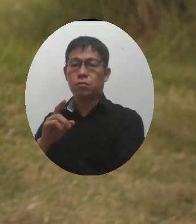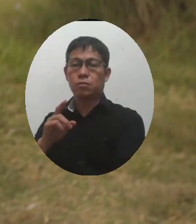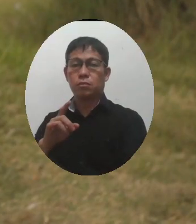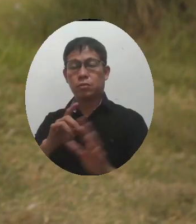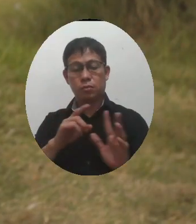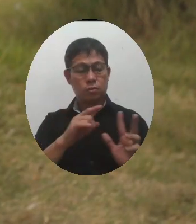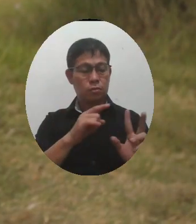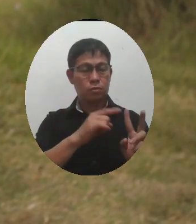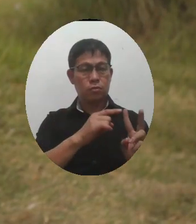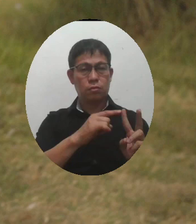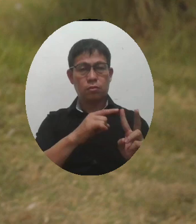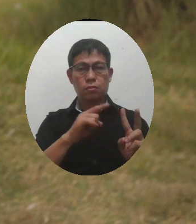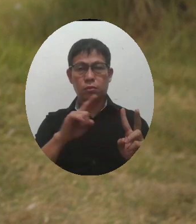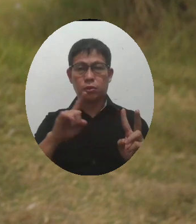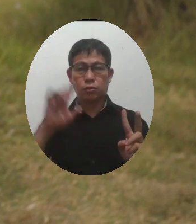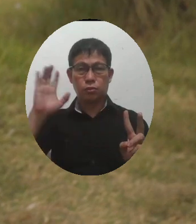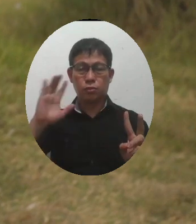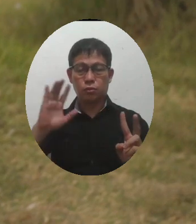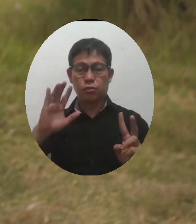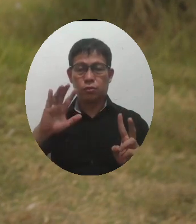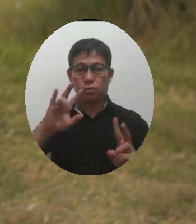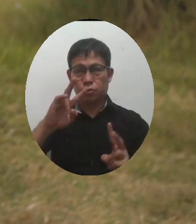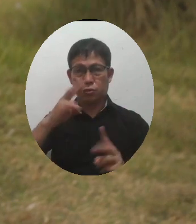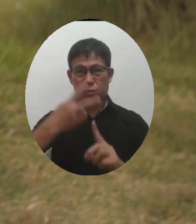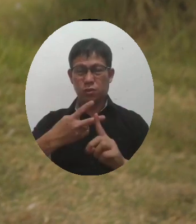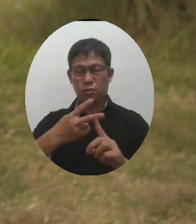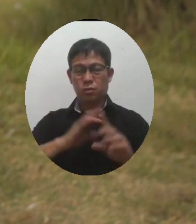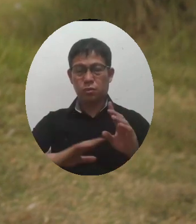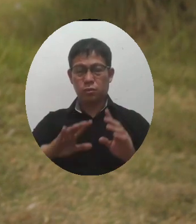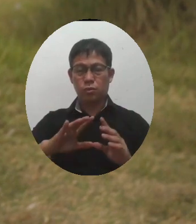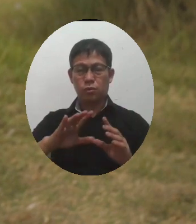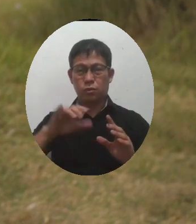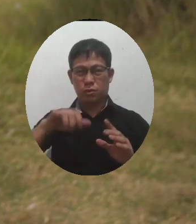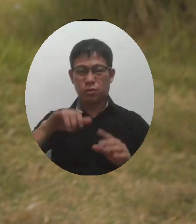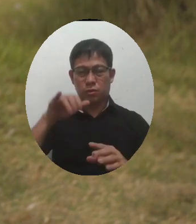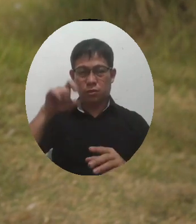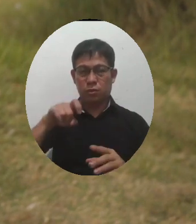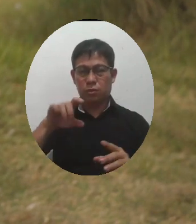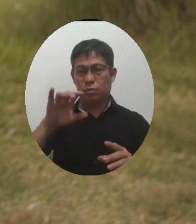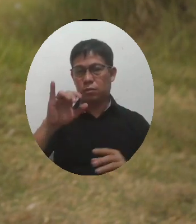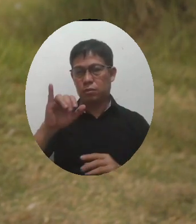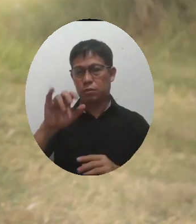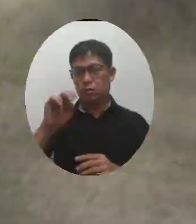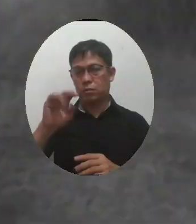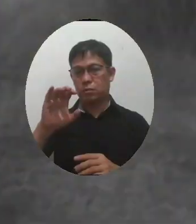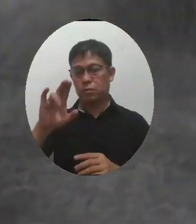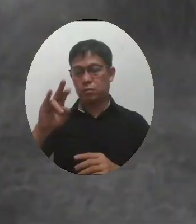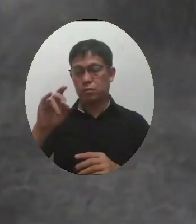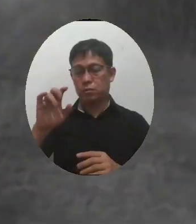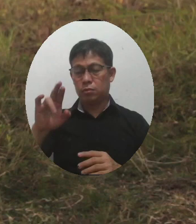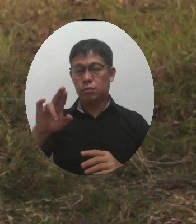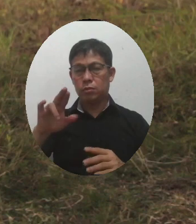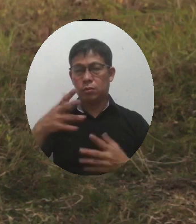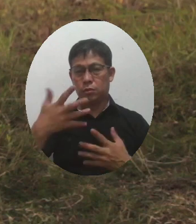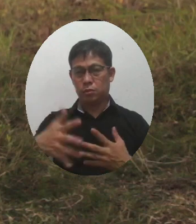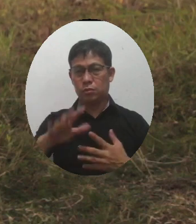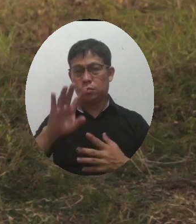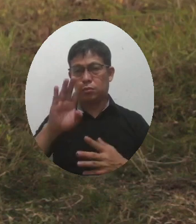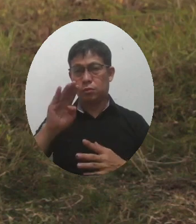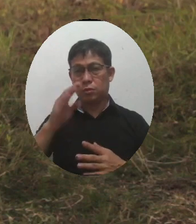na incubator po siya in 2 months. Pero yung isa po is after 14 days is namatay po.